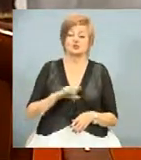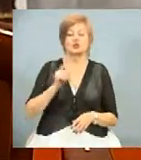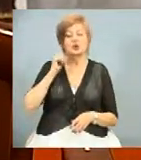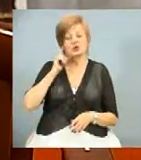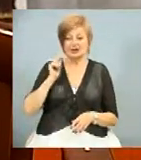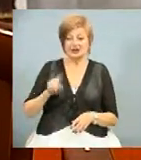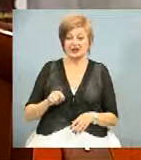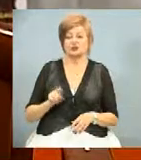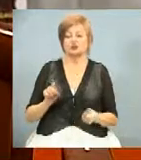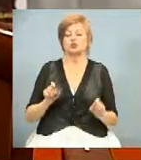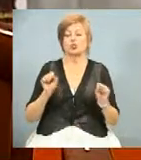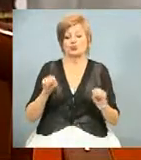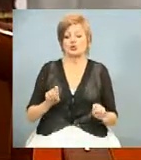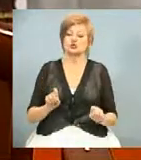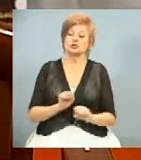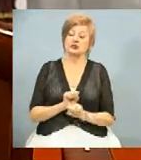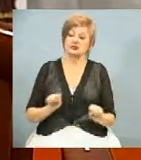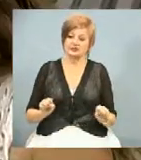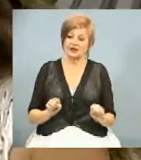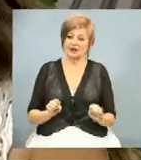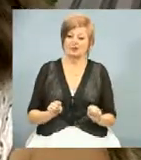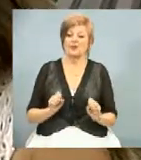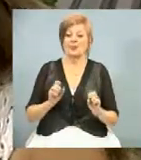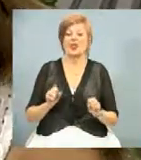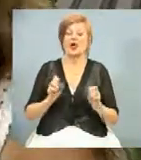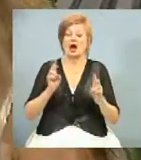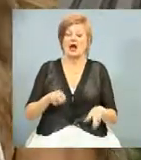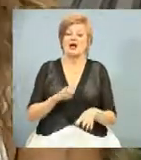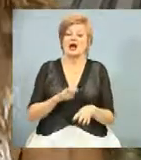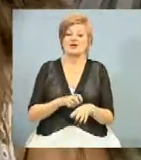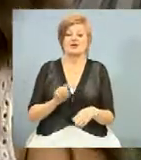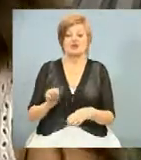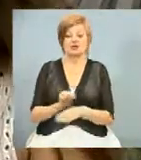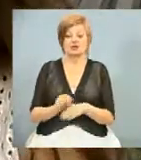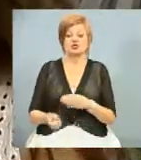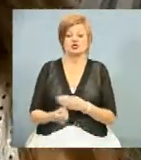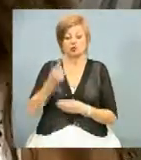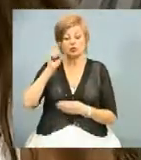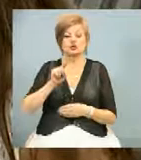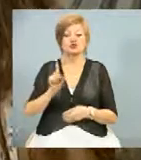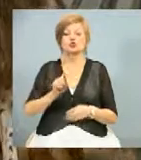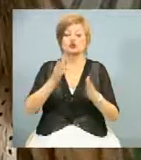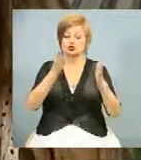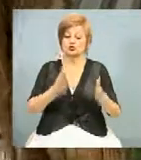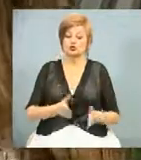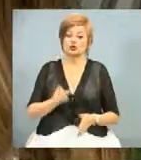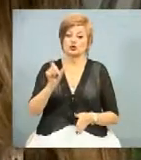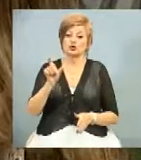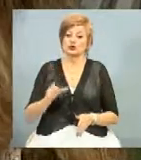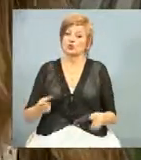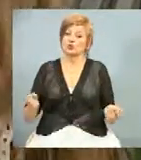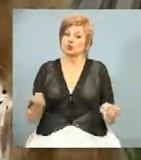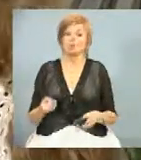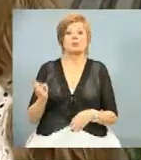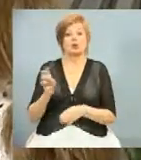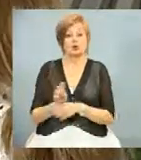знає, що можна, а що не треба. А як лікар лікує? От звідки він знає, що людині треба? Ось приходить